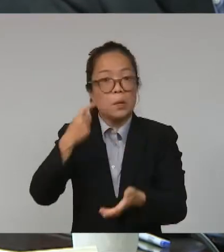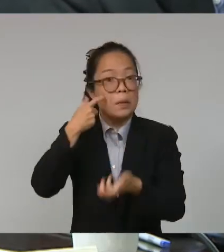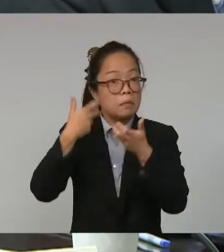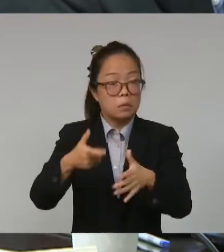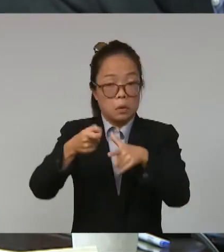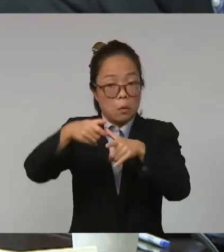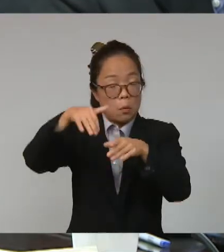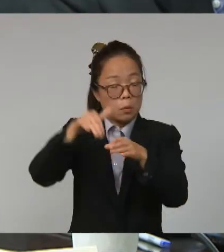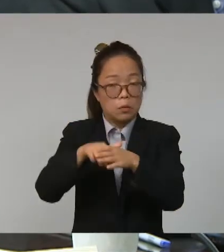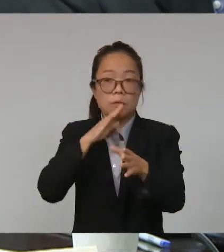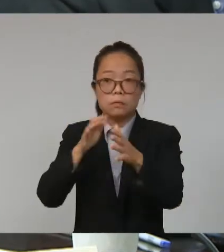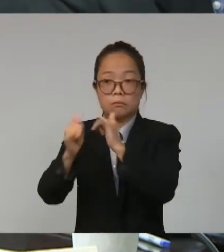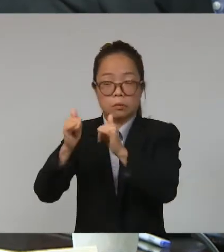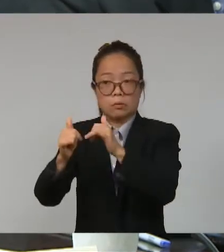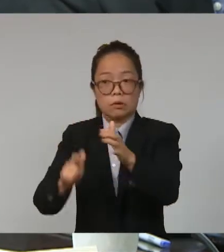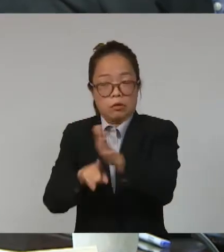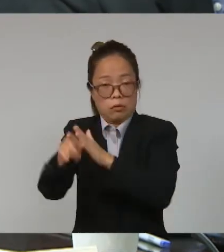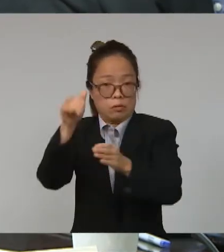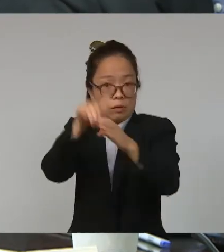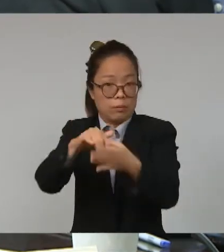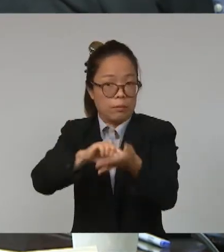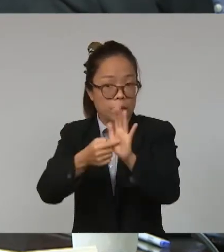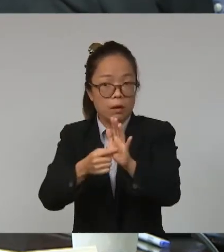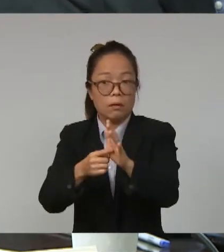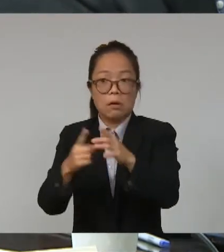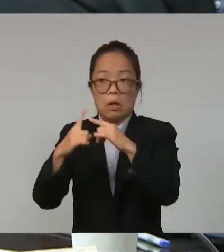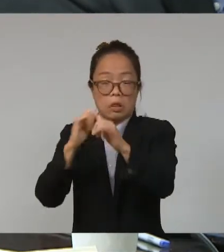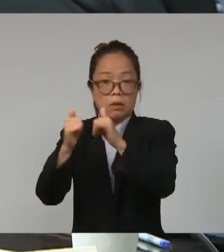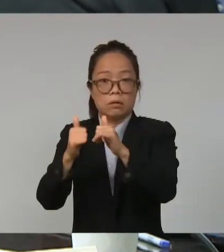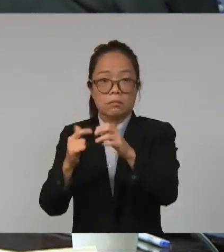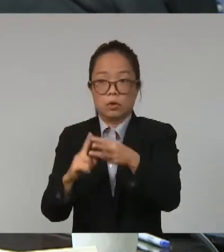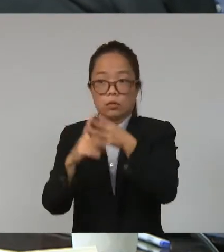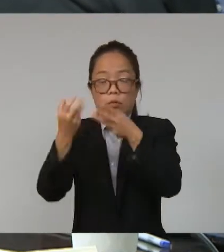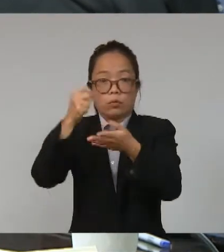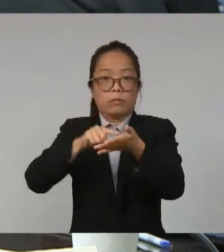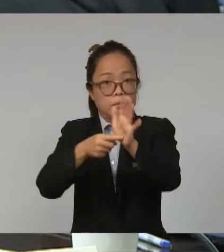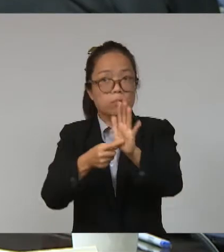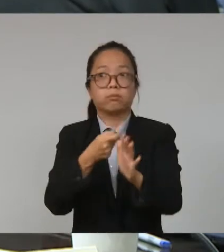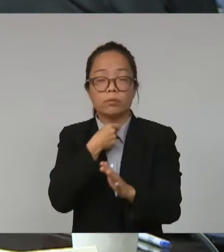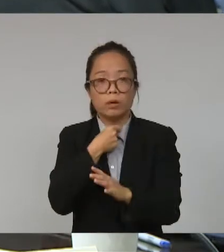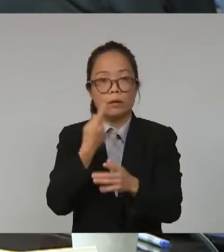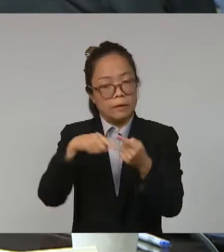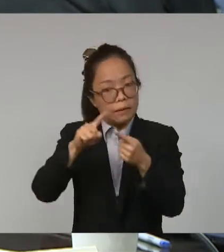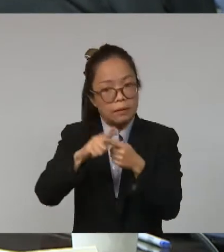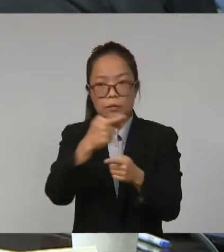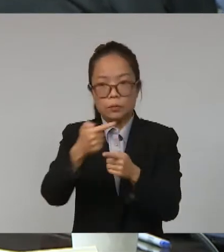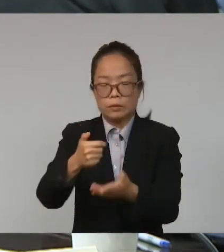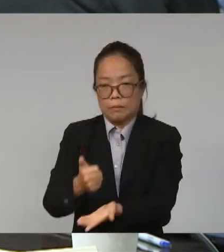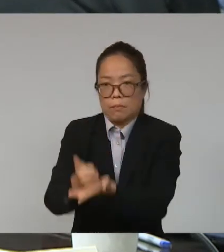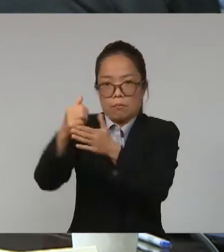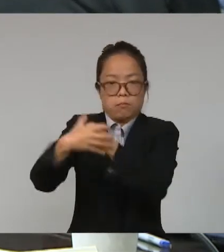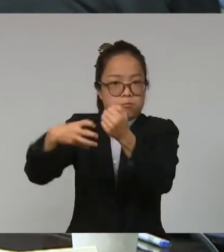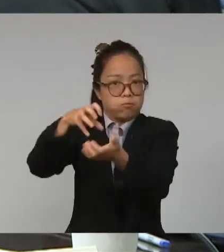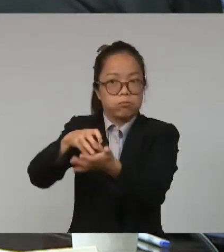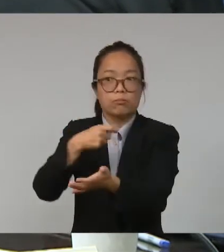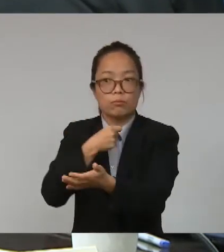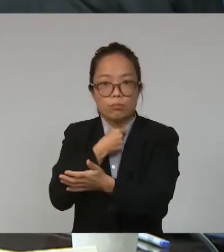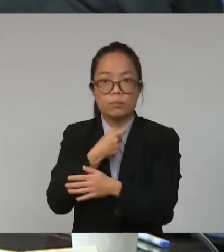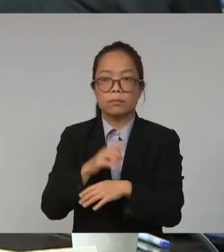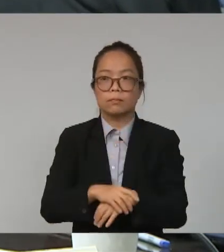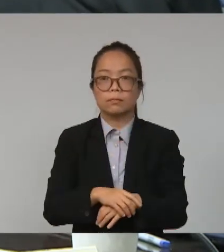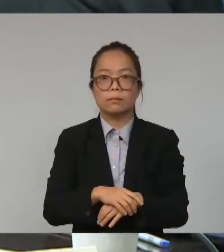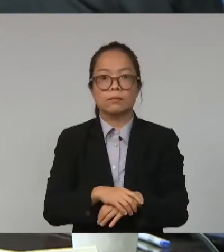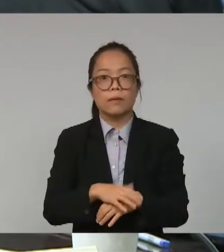直接行使，是人民主权的直接展现，应该要给予最大的保障、最多的便